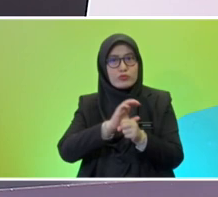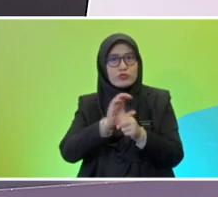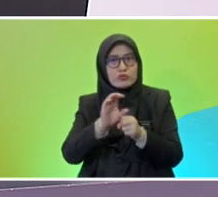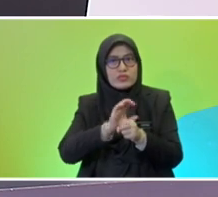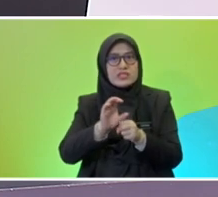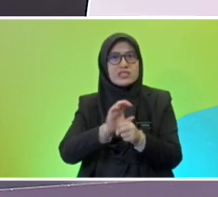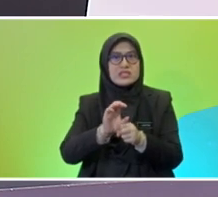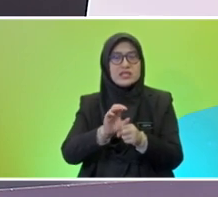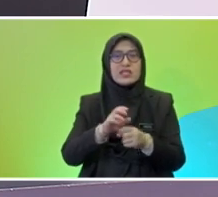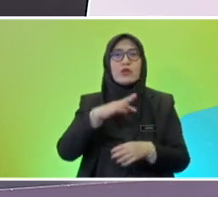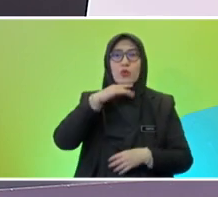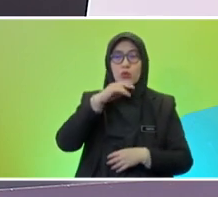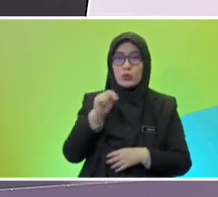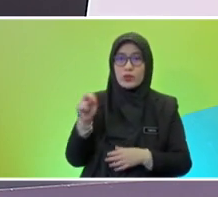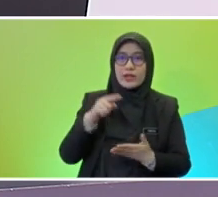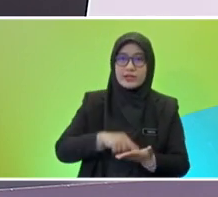tersebut